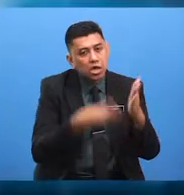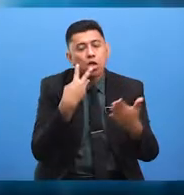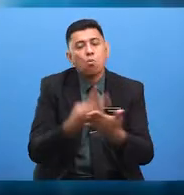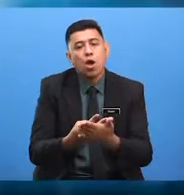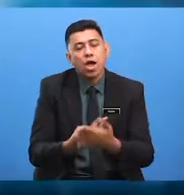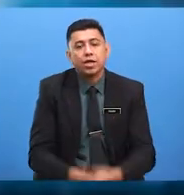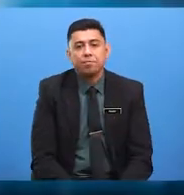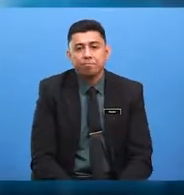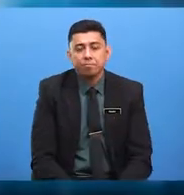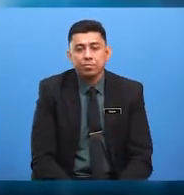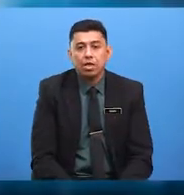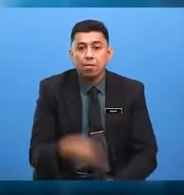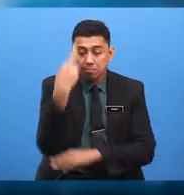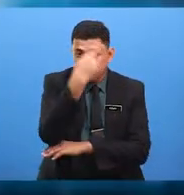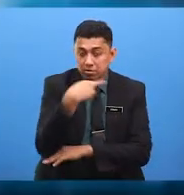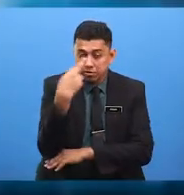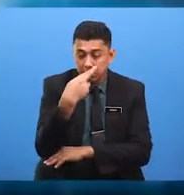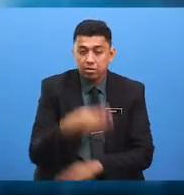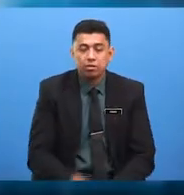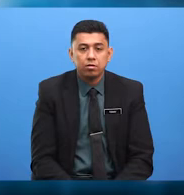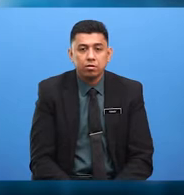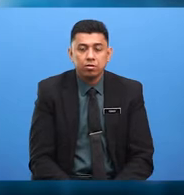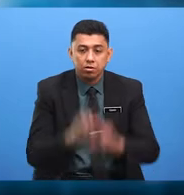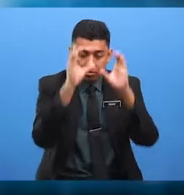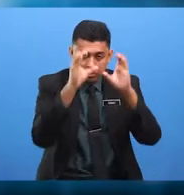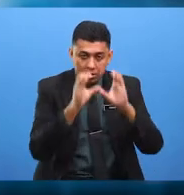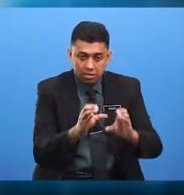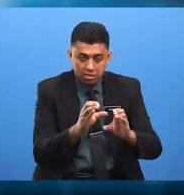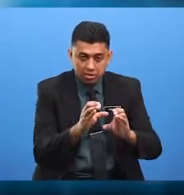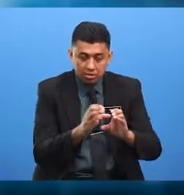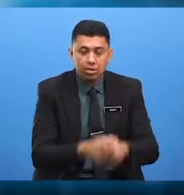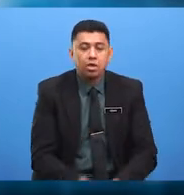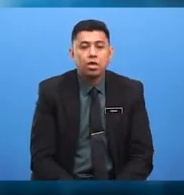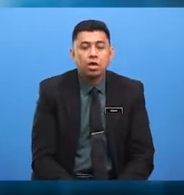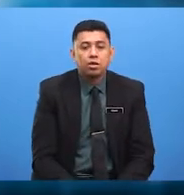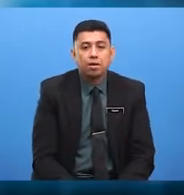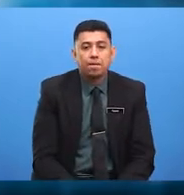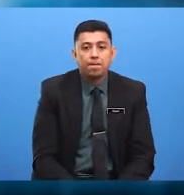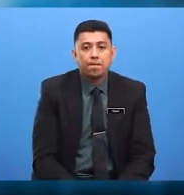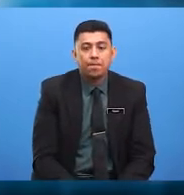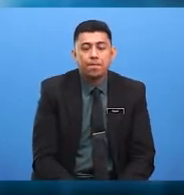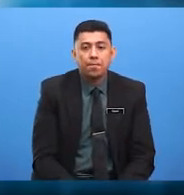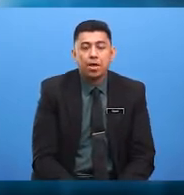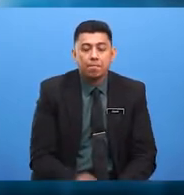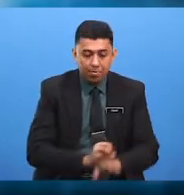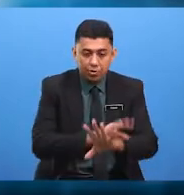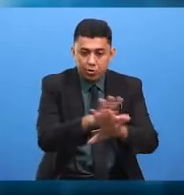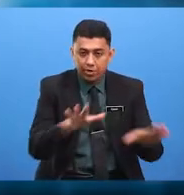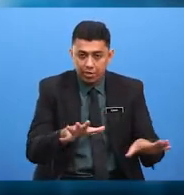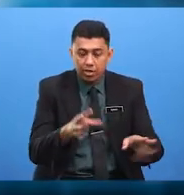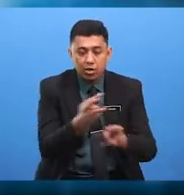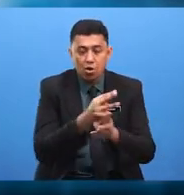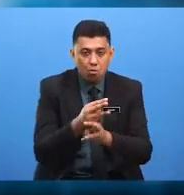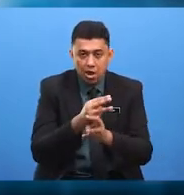dasar keuangan merupakan cari Kerajaan mempengaruhi kegiatan ekonomi melalui kawalan